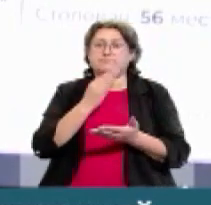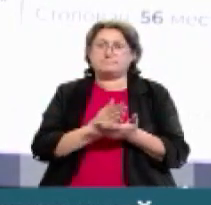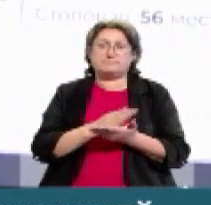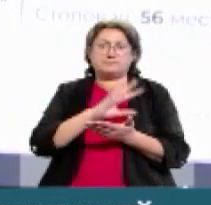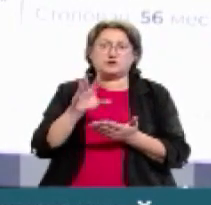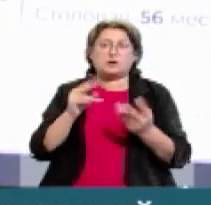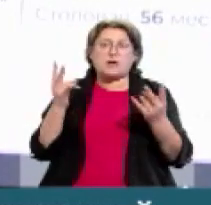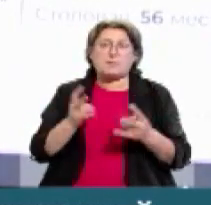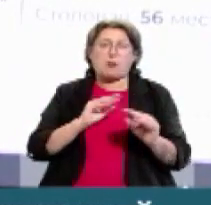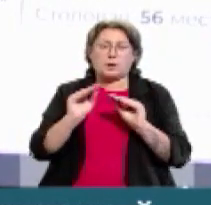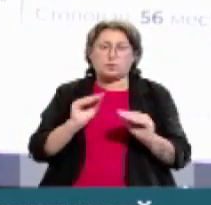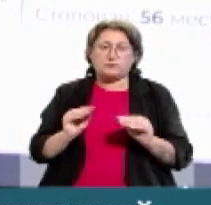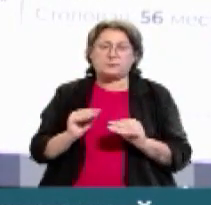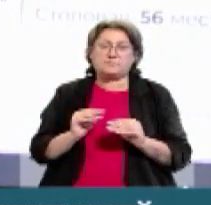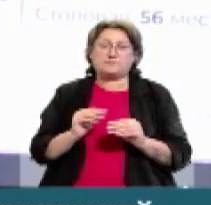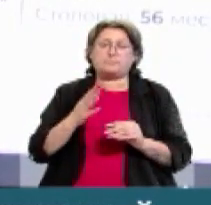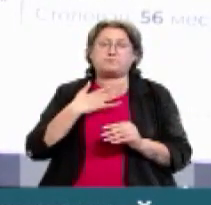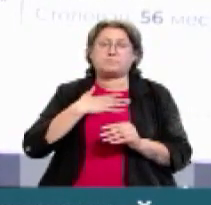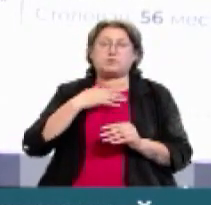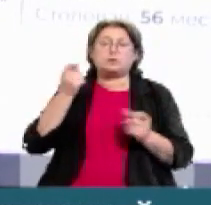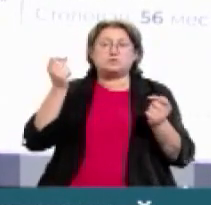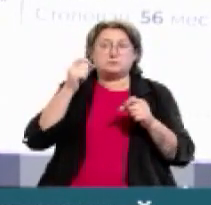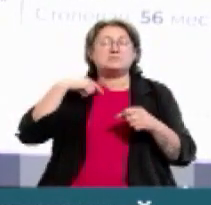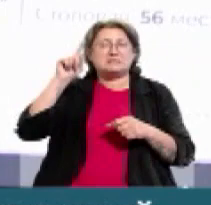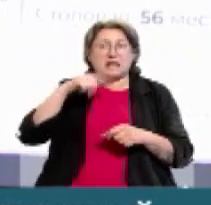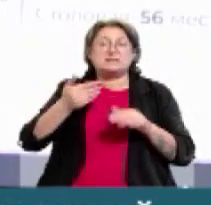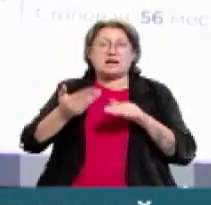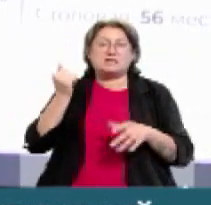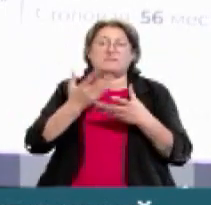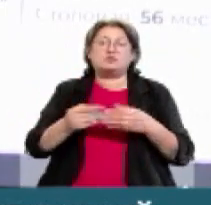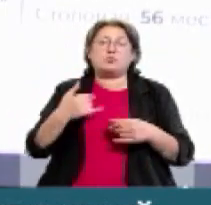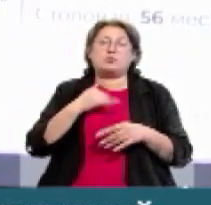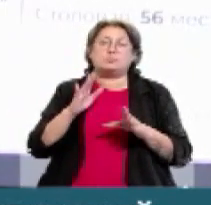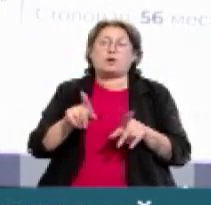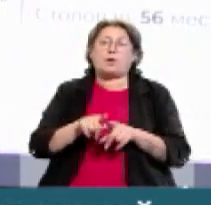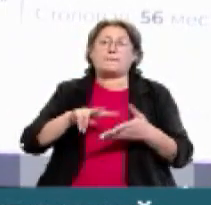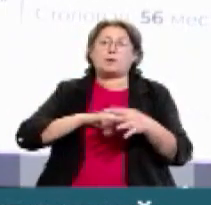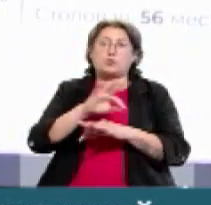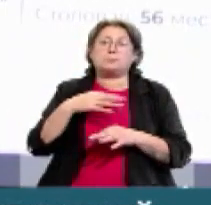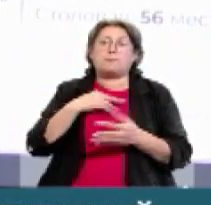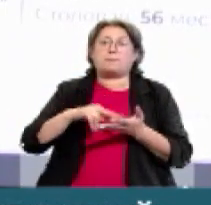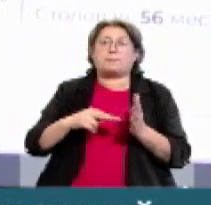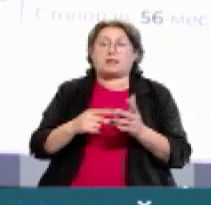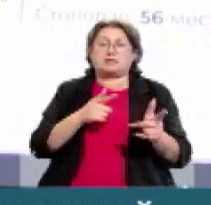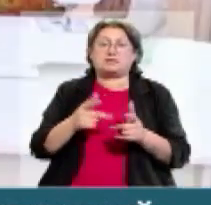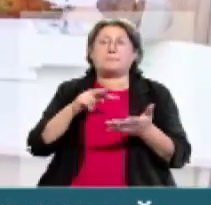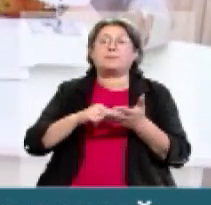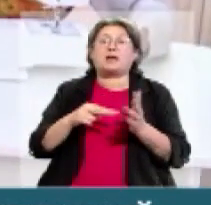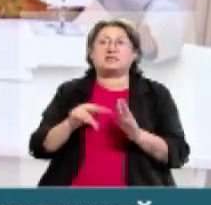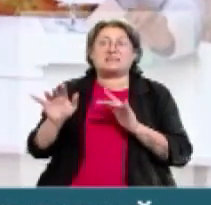необходимым оборудованием, мы знали заранее, да? Мы знали с весны, что у нас будет такой проект, мы наметили план